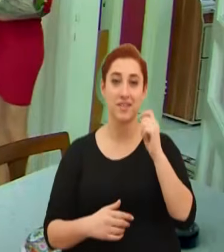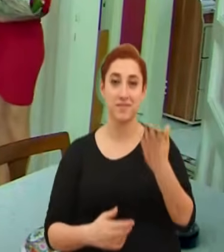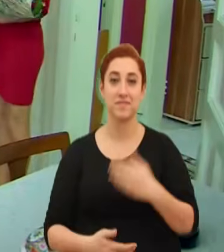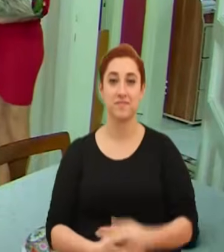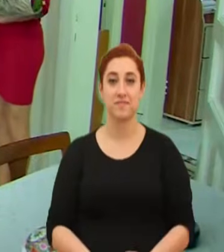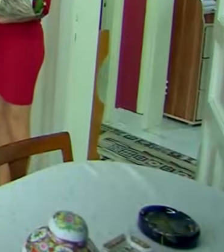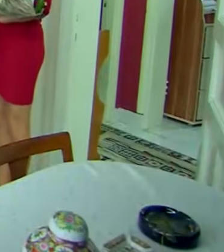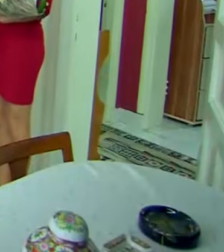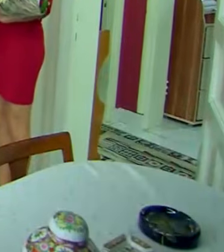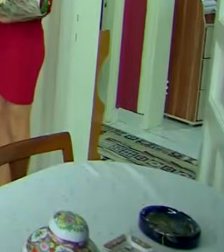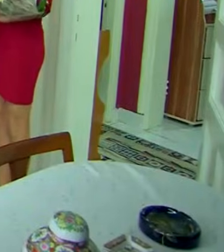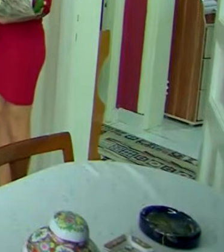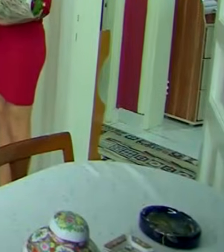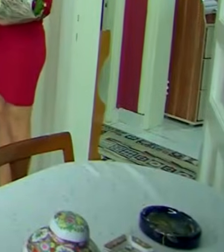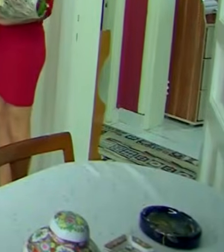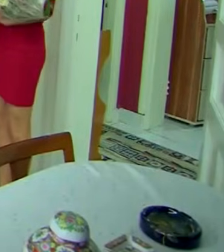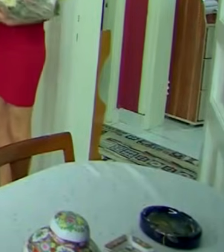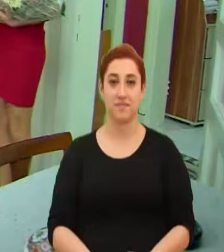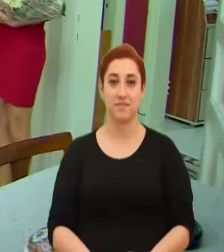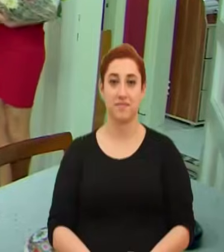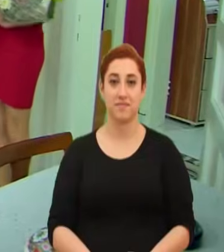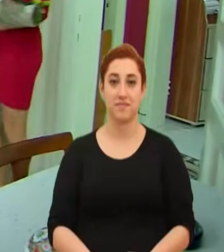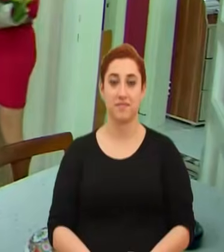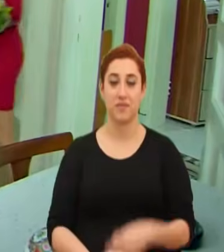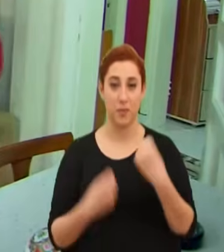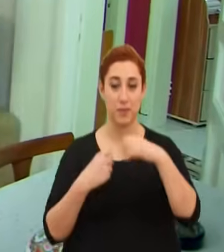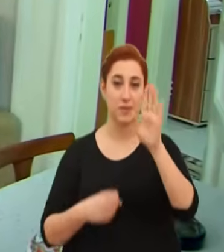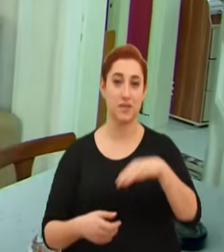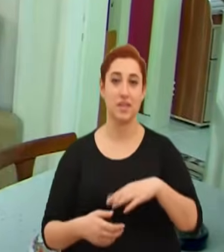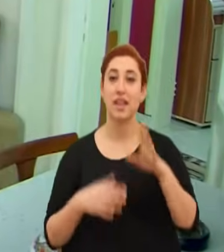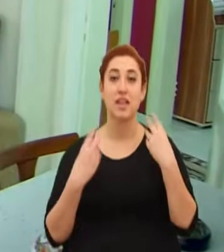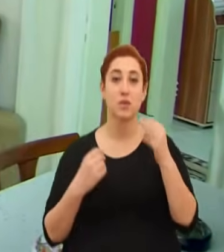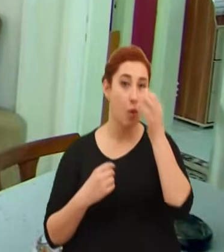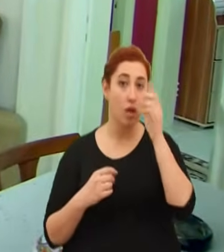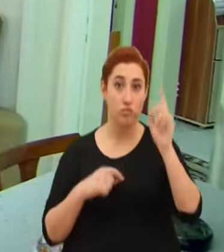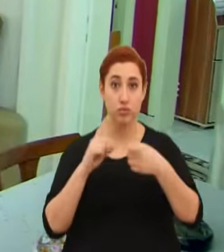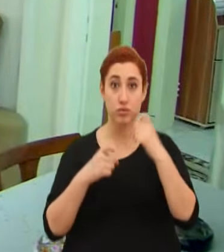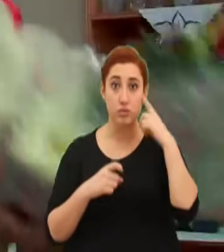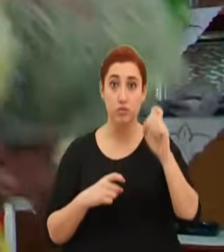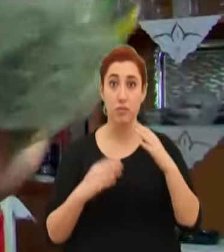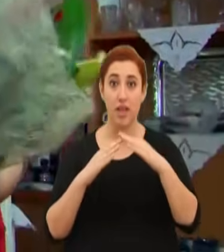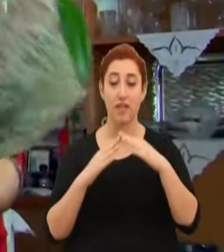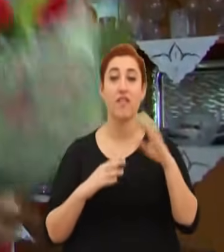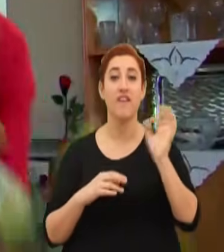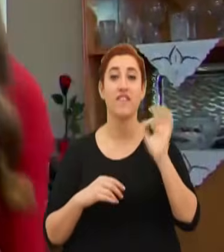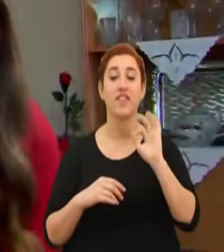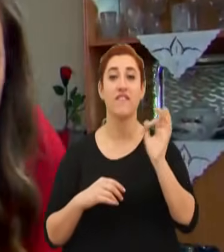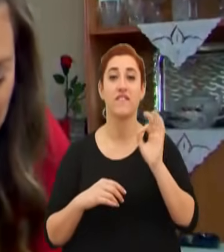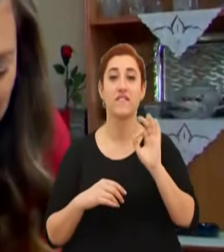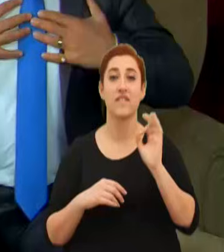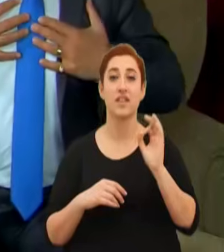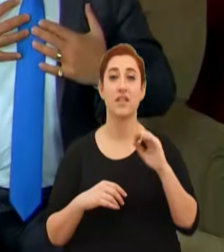delikanlı. Erdem Cezmi'nin elini saygıyla öptü. Nasıl, kolay bulabildiniz mi evi?